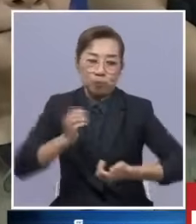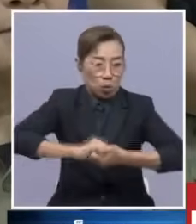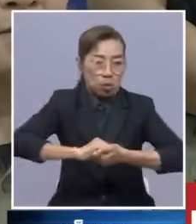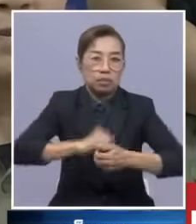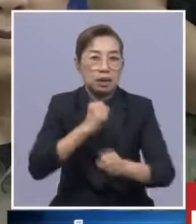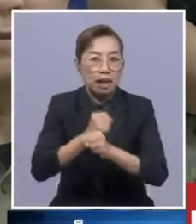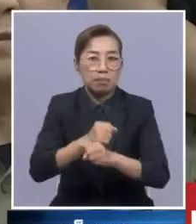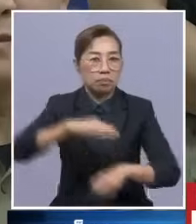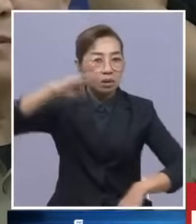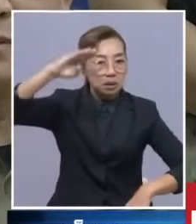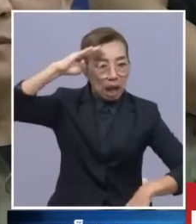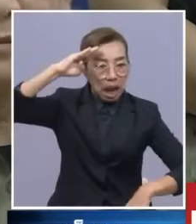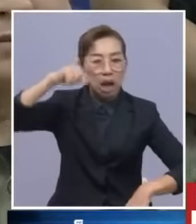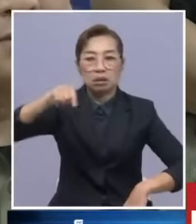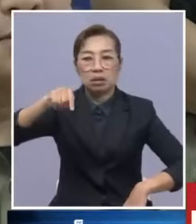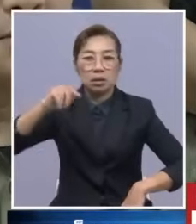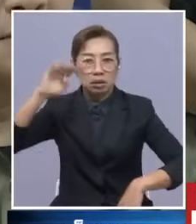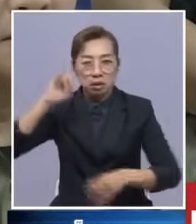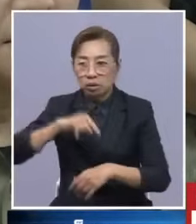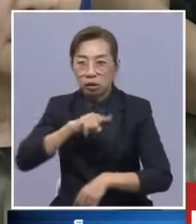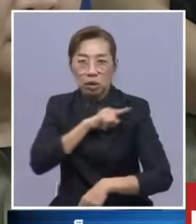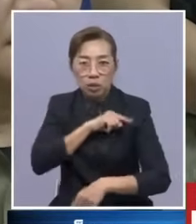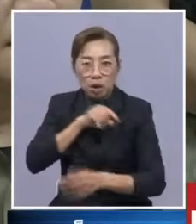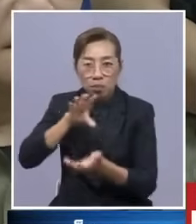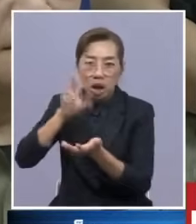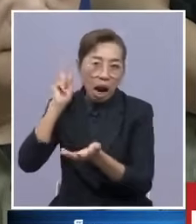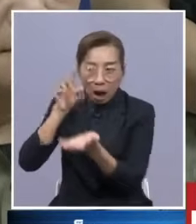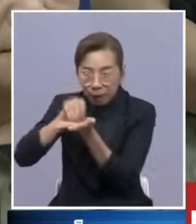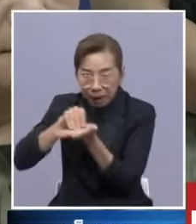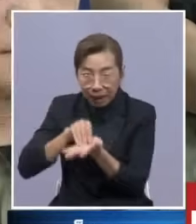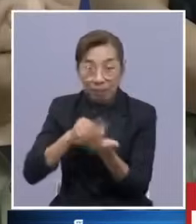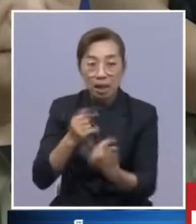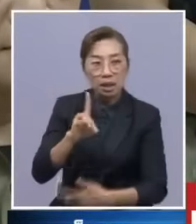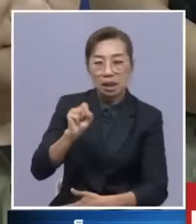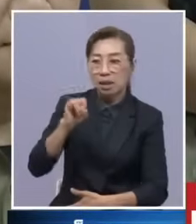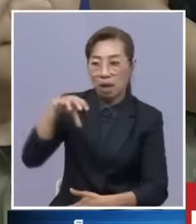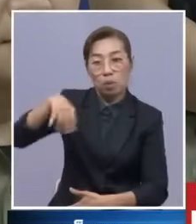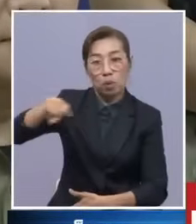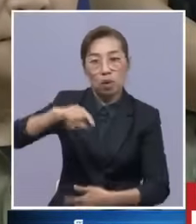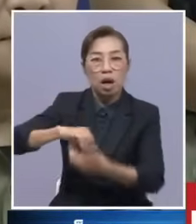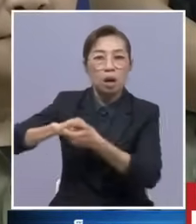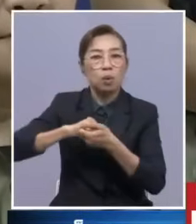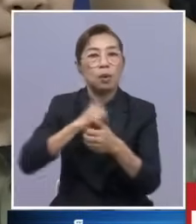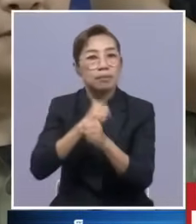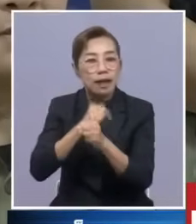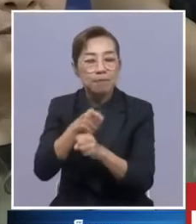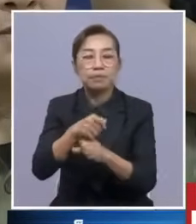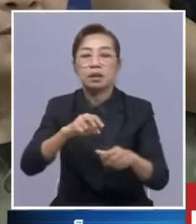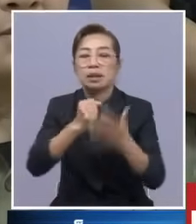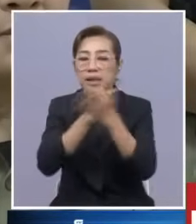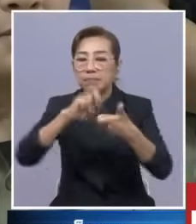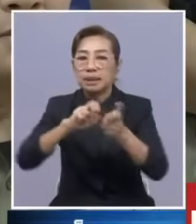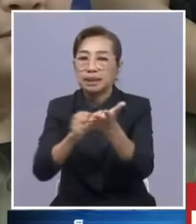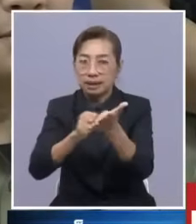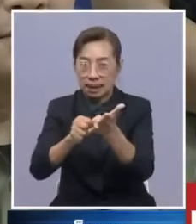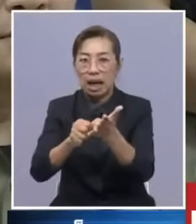รณาการทั้งฝ่ายทหารหน่วยข่าวกองนะครับซึ่งวันนี้ก็มานะครับไม่ว่าจะเป็น DSI เป็นการทำงานร่วมกันเพื่อจะแก้ไขปัญหายา